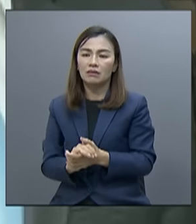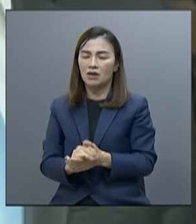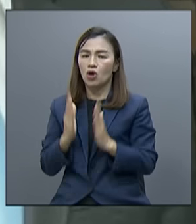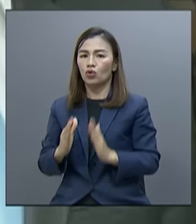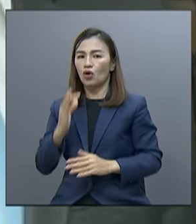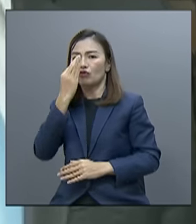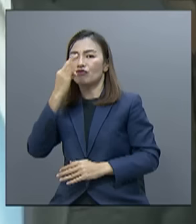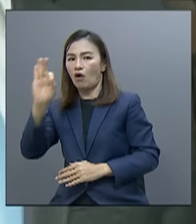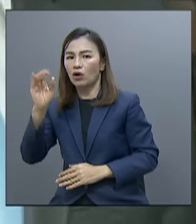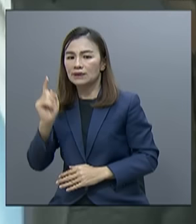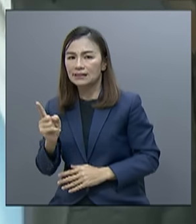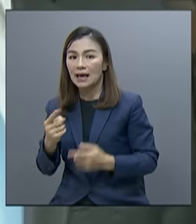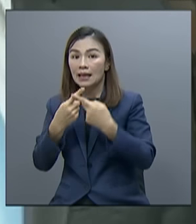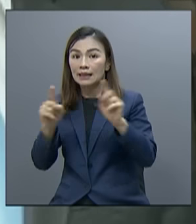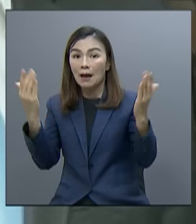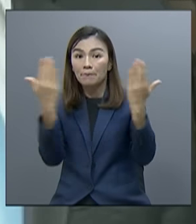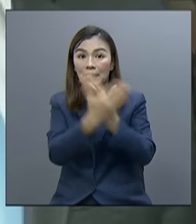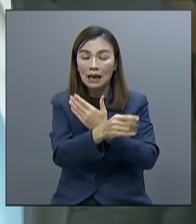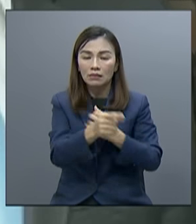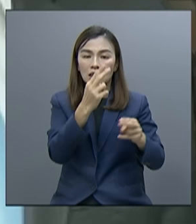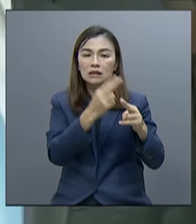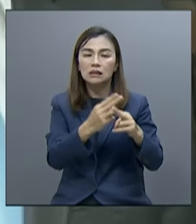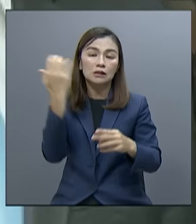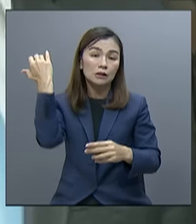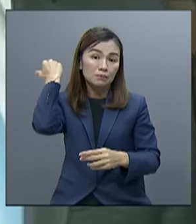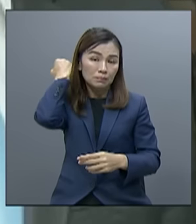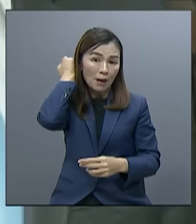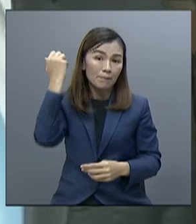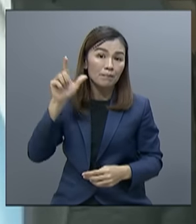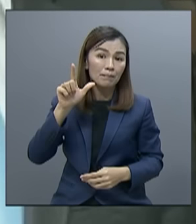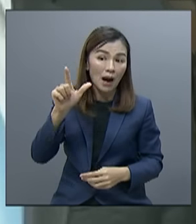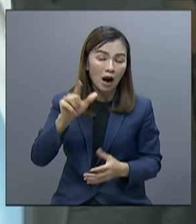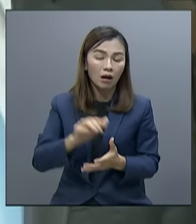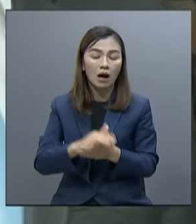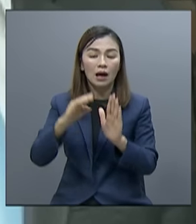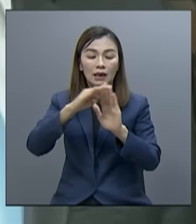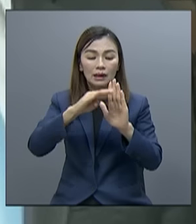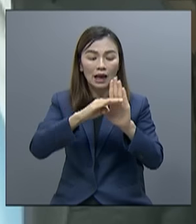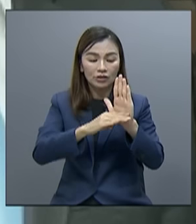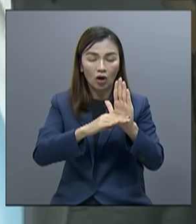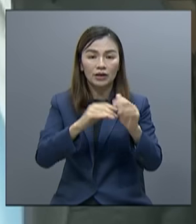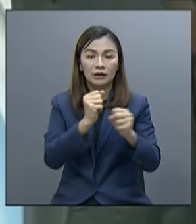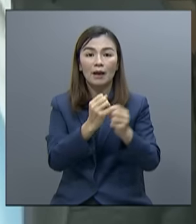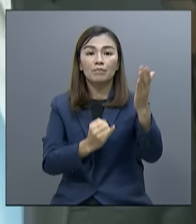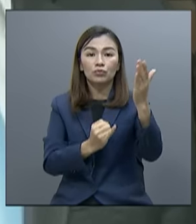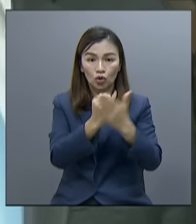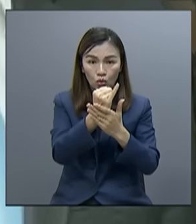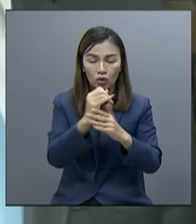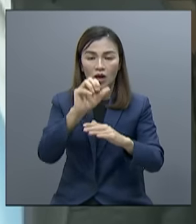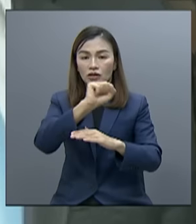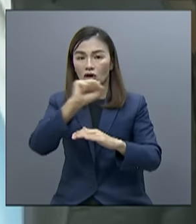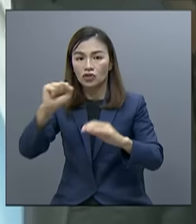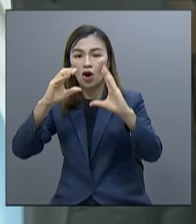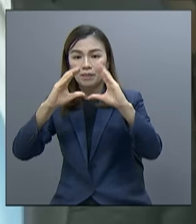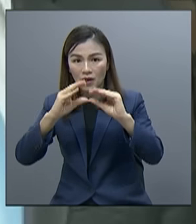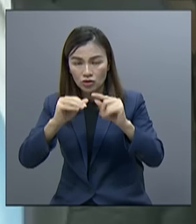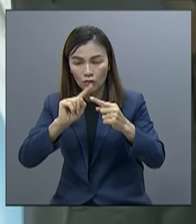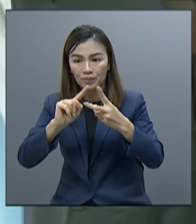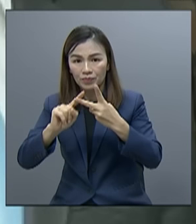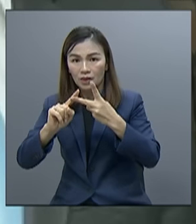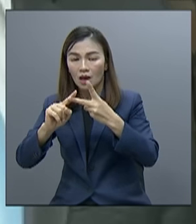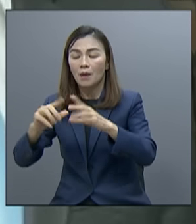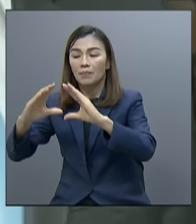ของคุณแพทองธารนะครับซึ่งกระบวนการได้มาก็ถูกต้องเพราะว่ามีการประชุมส.ส.แล้วก็มีการประชุมกรรมการบริหาร